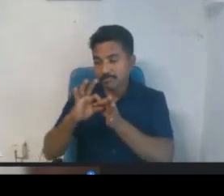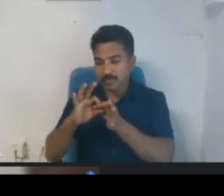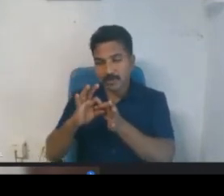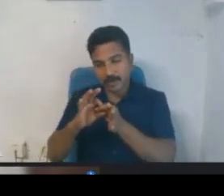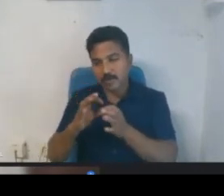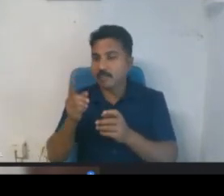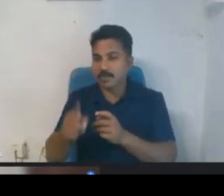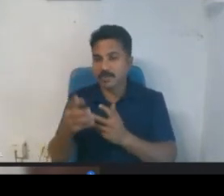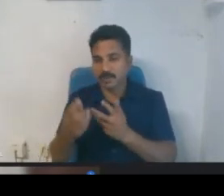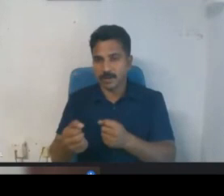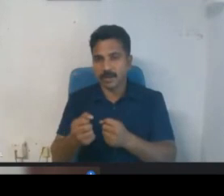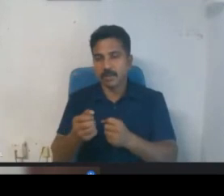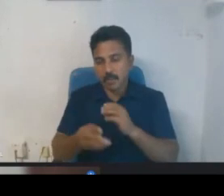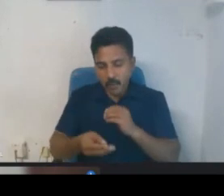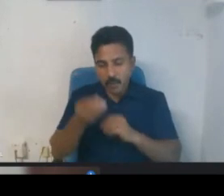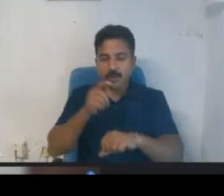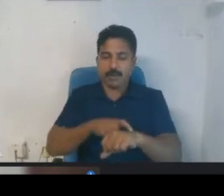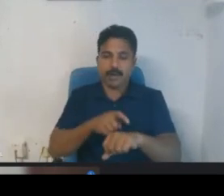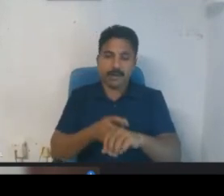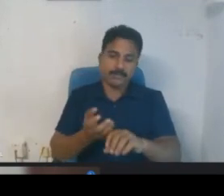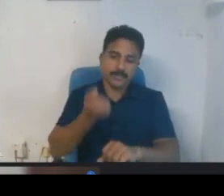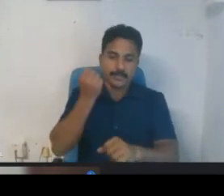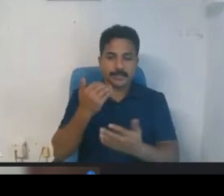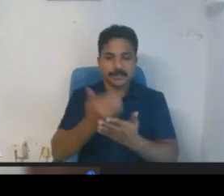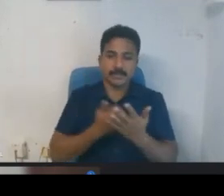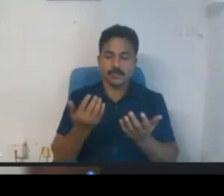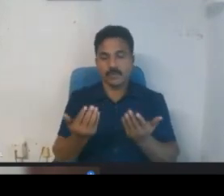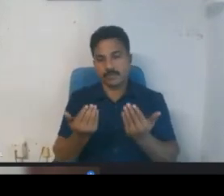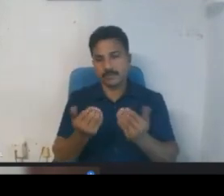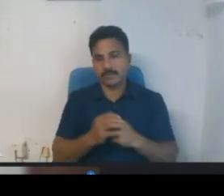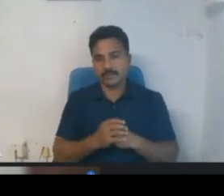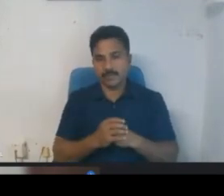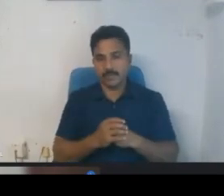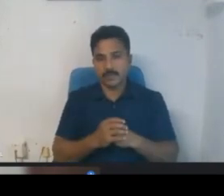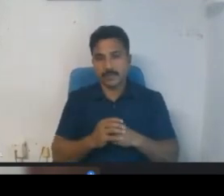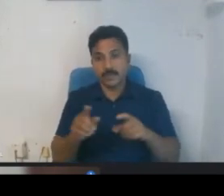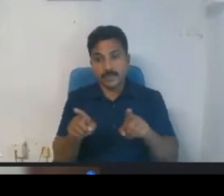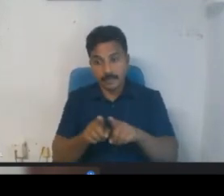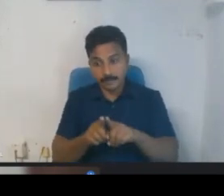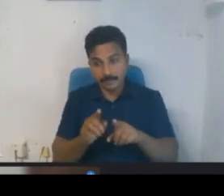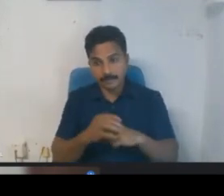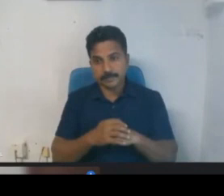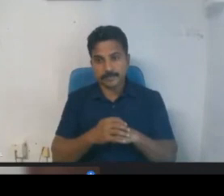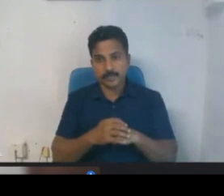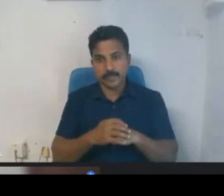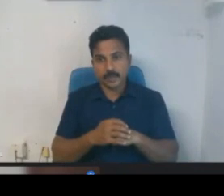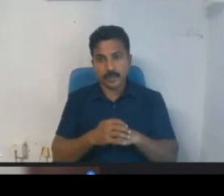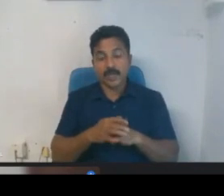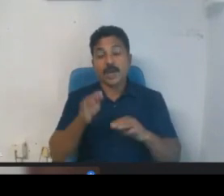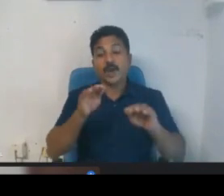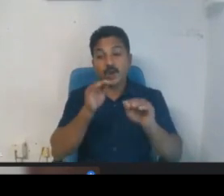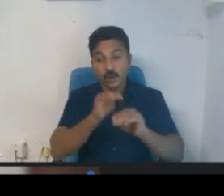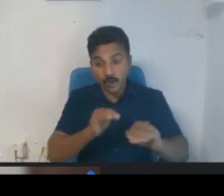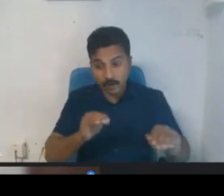ഒരു എക്സ്ട്രാ സമയം നിങ്ങൾക്ക് കിട്ടും എന്നുള്ളതാണ് ഏറ്റവും വലിയൊരു കാര്യം. അതുപോലെ തന്നെ ചൈൽഡ് കെയർ